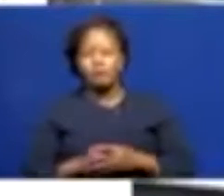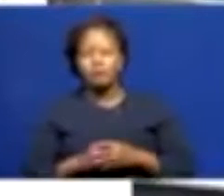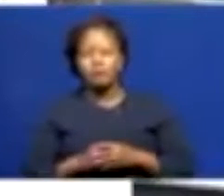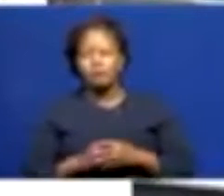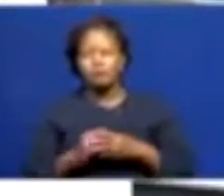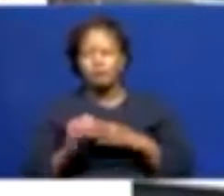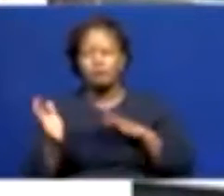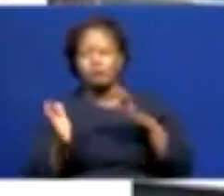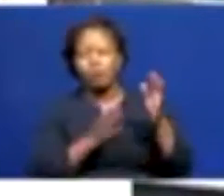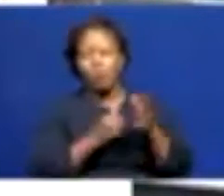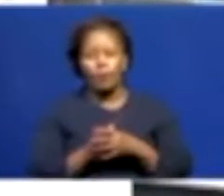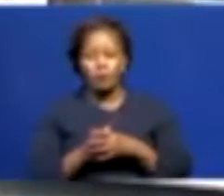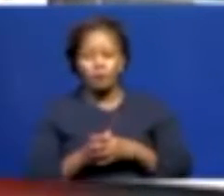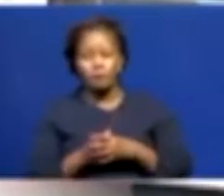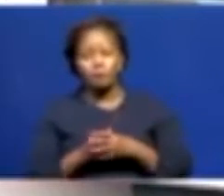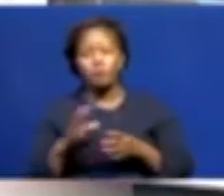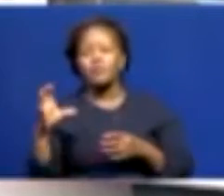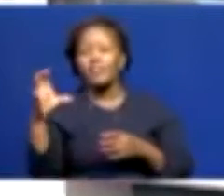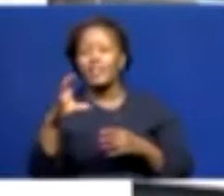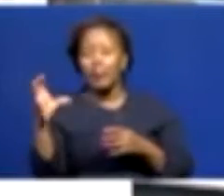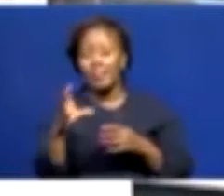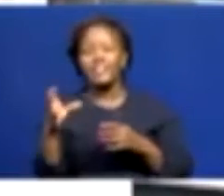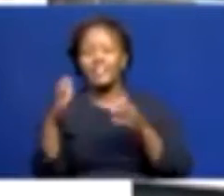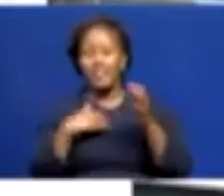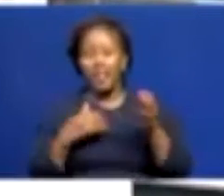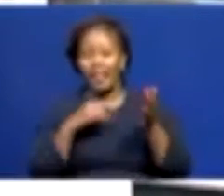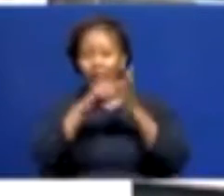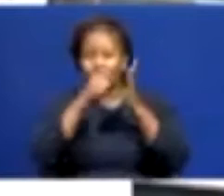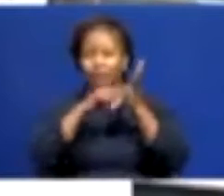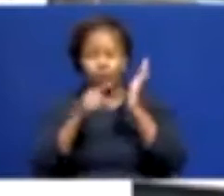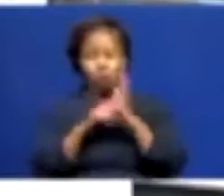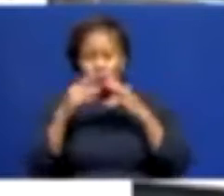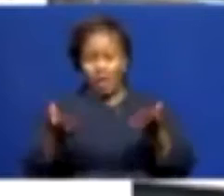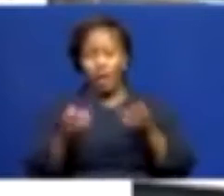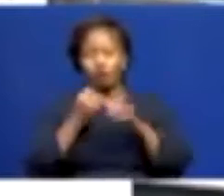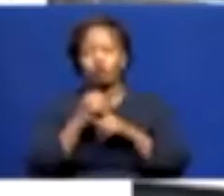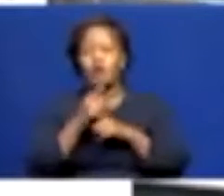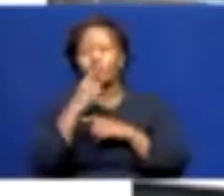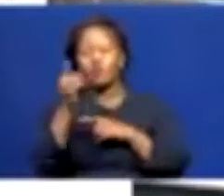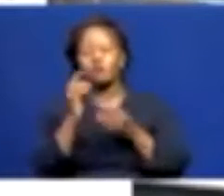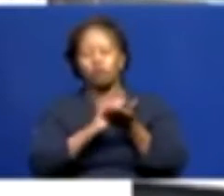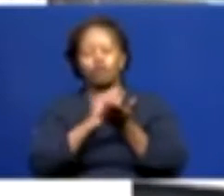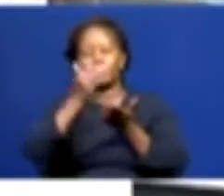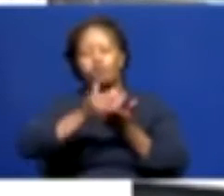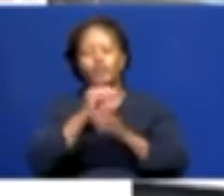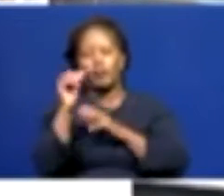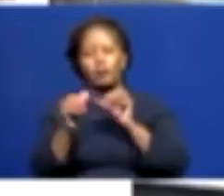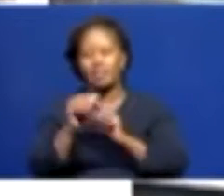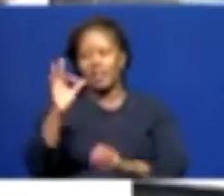Mtazamaji, baraza la mawaziri limeidhinisha mswada utakaoongeza mamlaka ya kituo cha taarifa kuhusu fedha